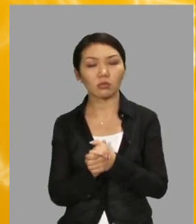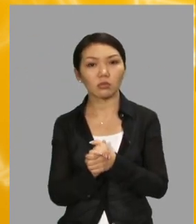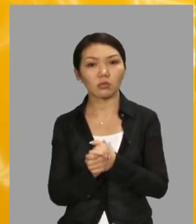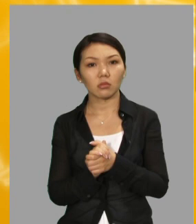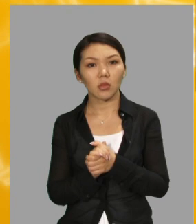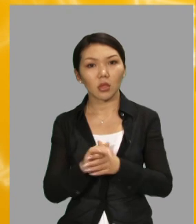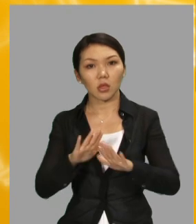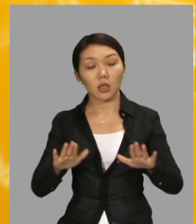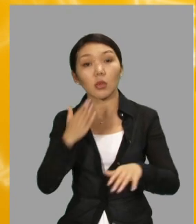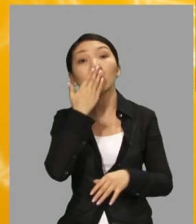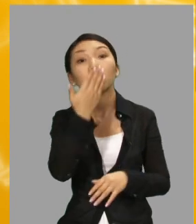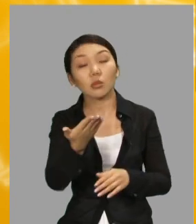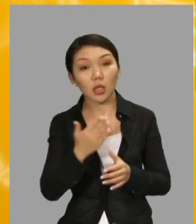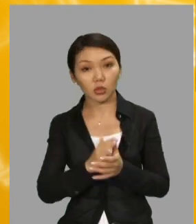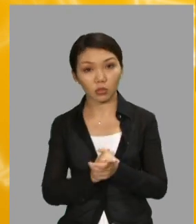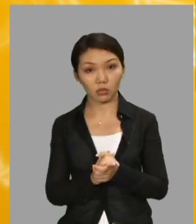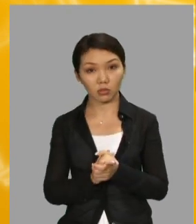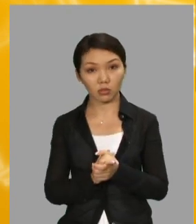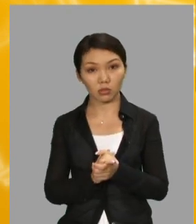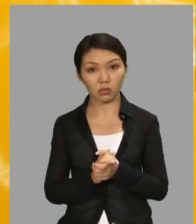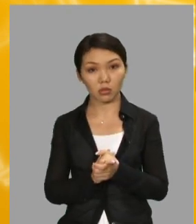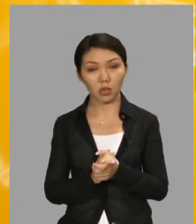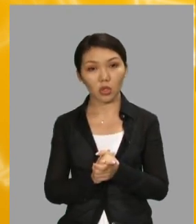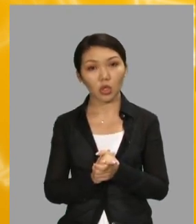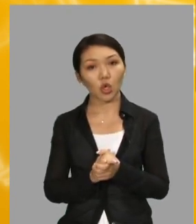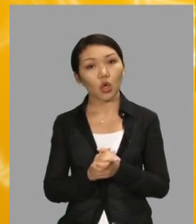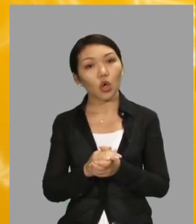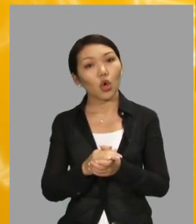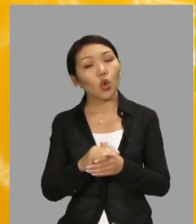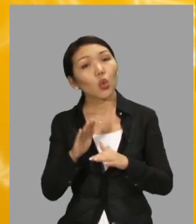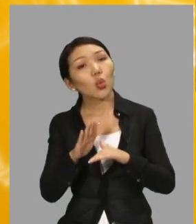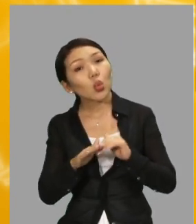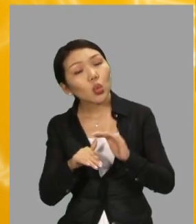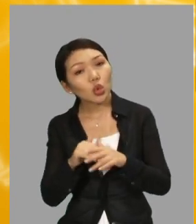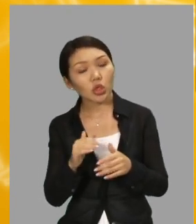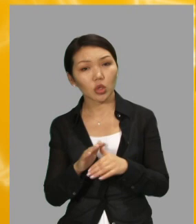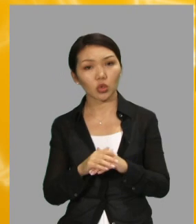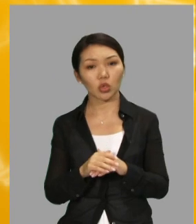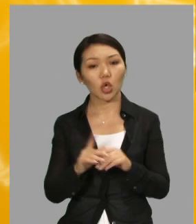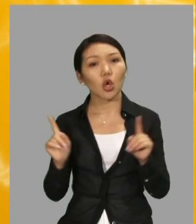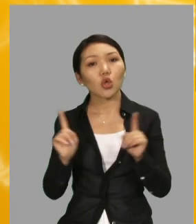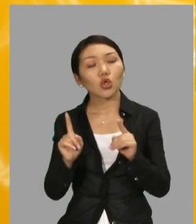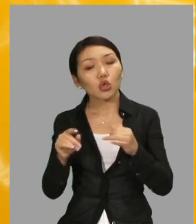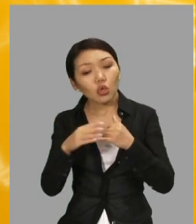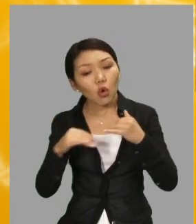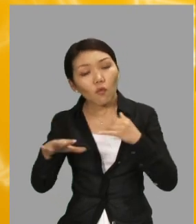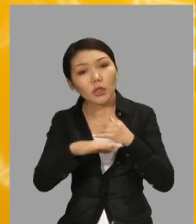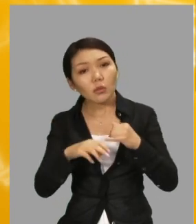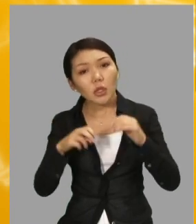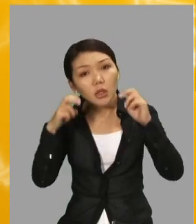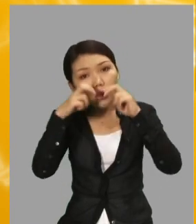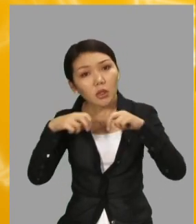Ребята и спрашивают: «Рученька, ручища, что в земле ты